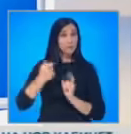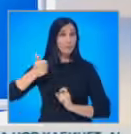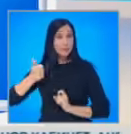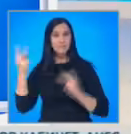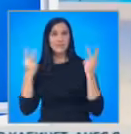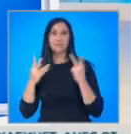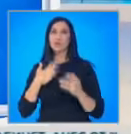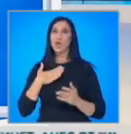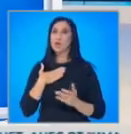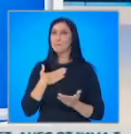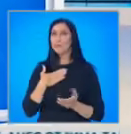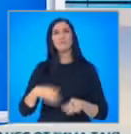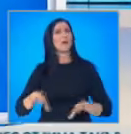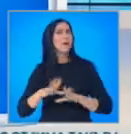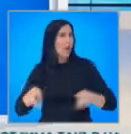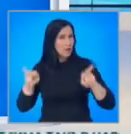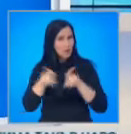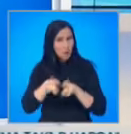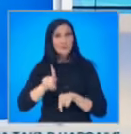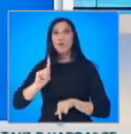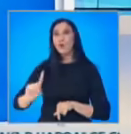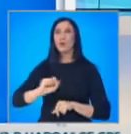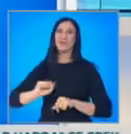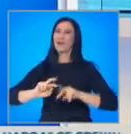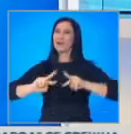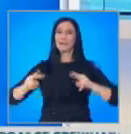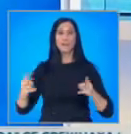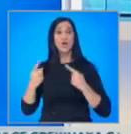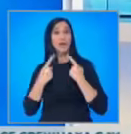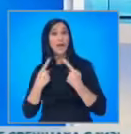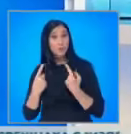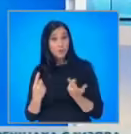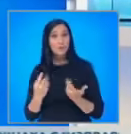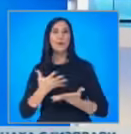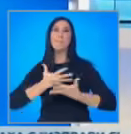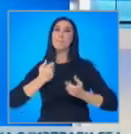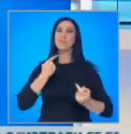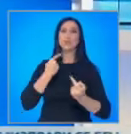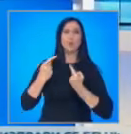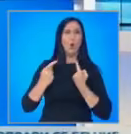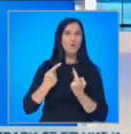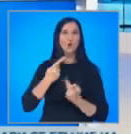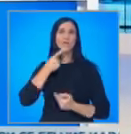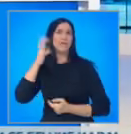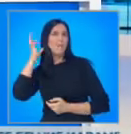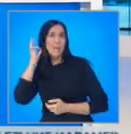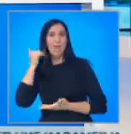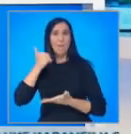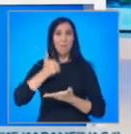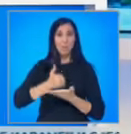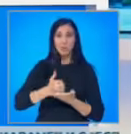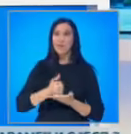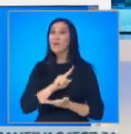се разбра, че имат и съществени сходства, но и различия. Разговорите се водят без договорки за имена и